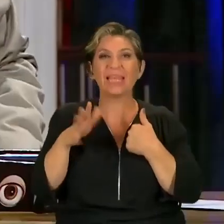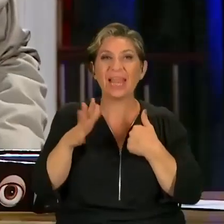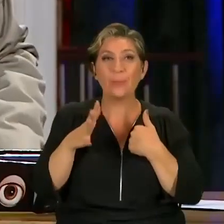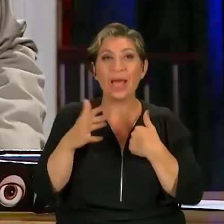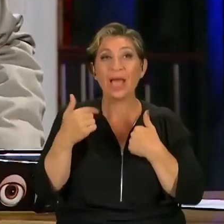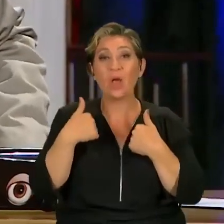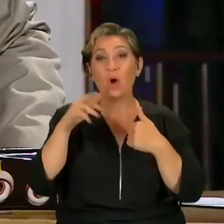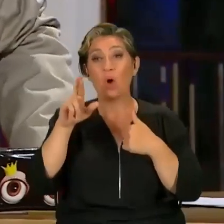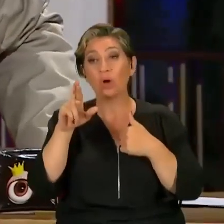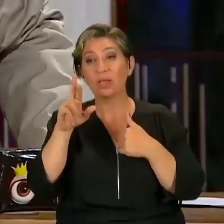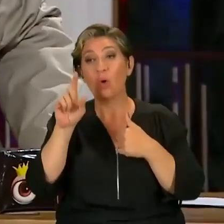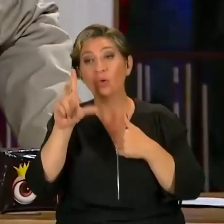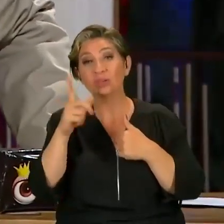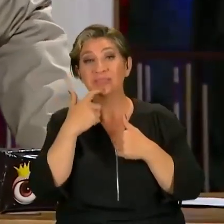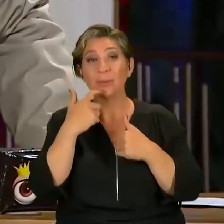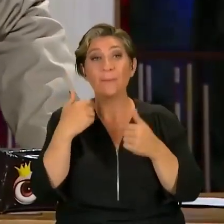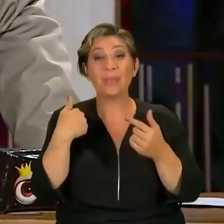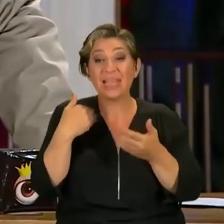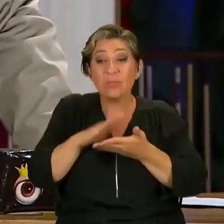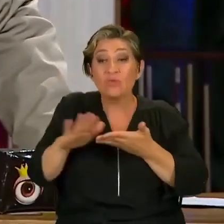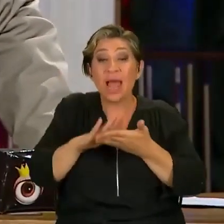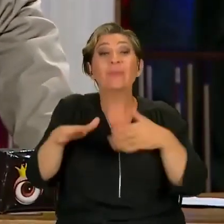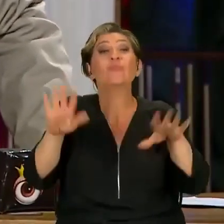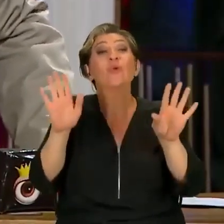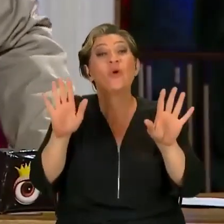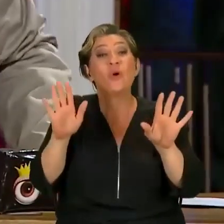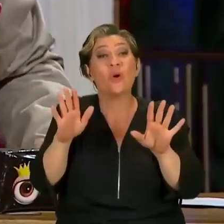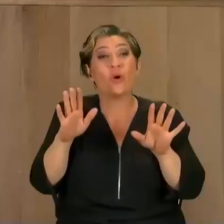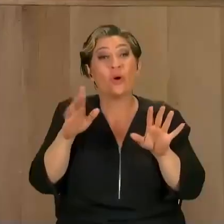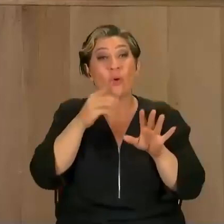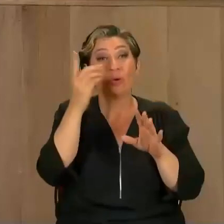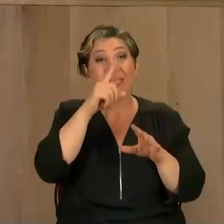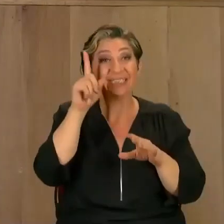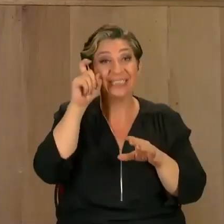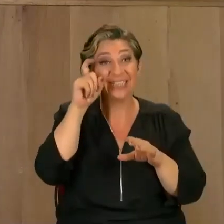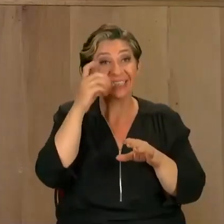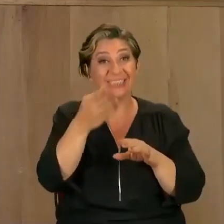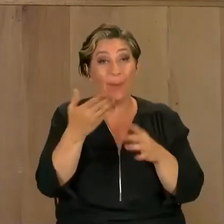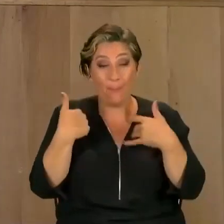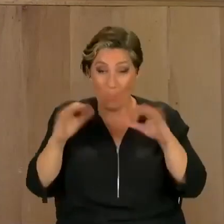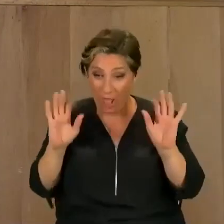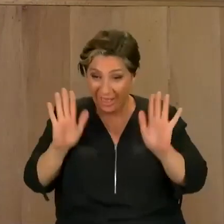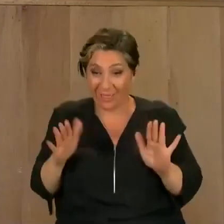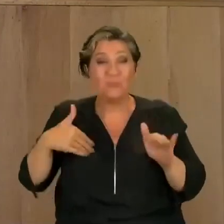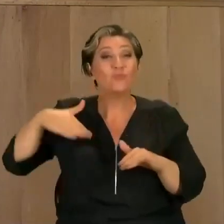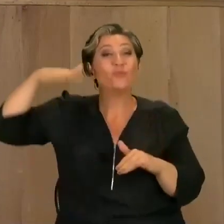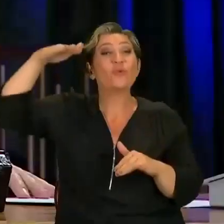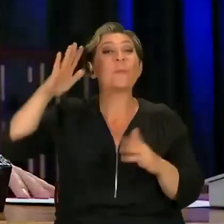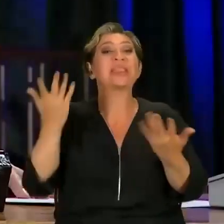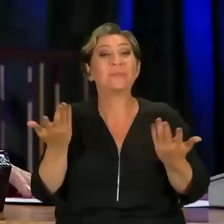galiba benim de 12-13 yaşımdan beri hücrelerim yenilenmiyor. Onun için hayır, böyle kaldım,